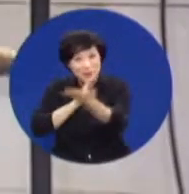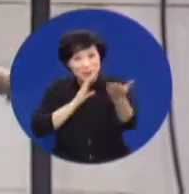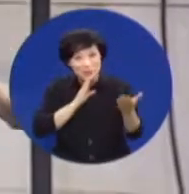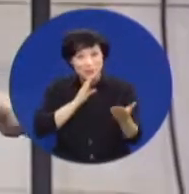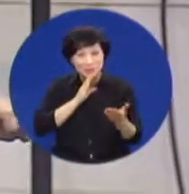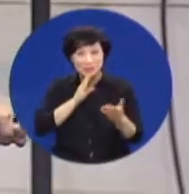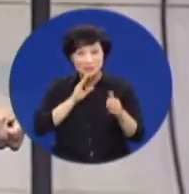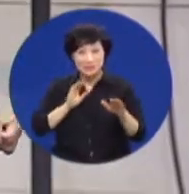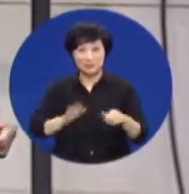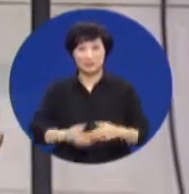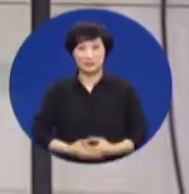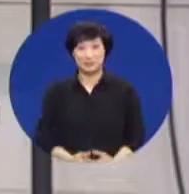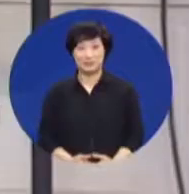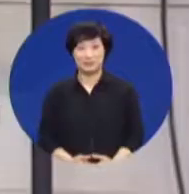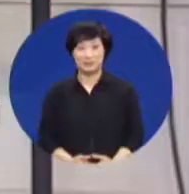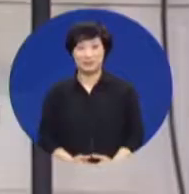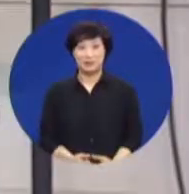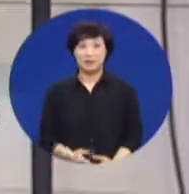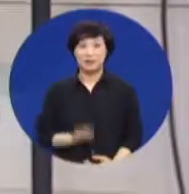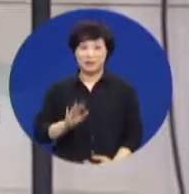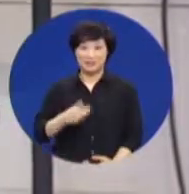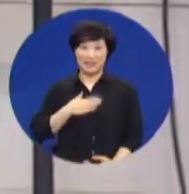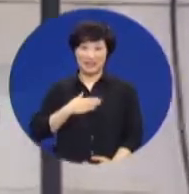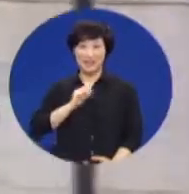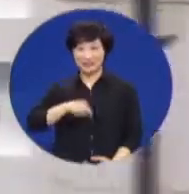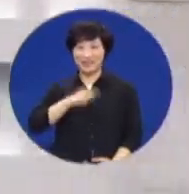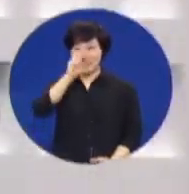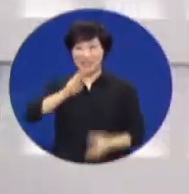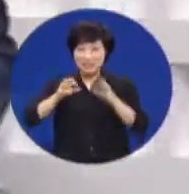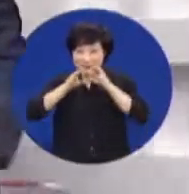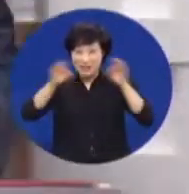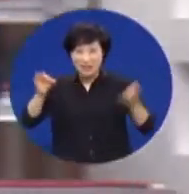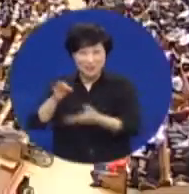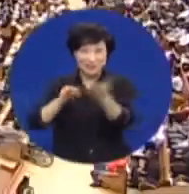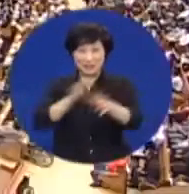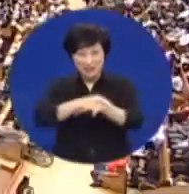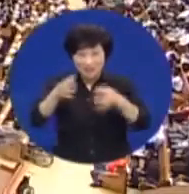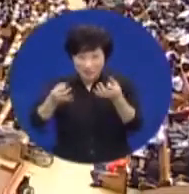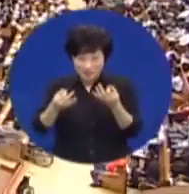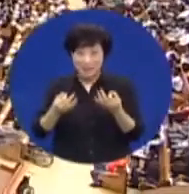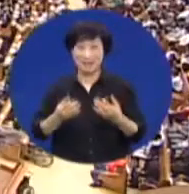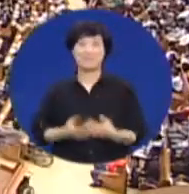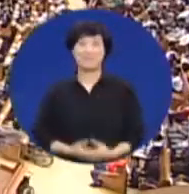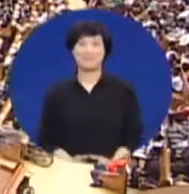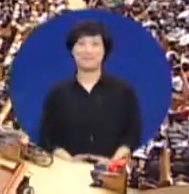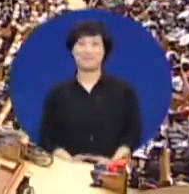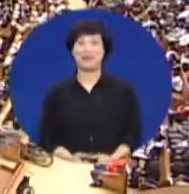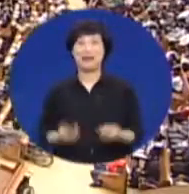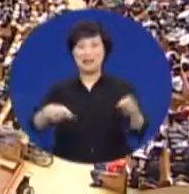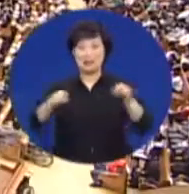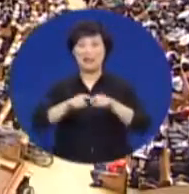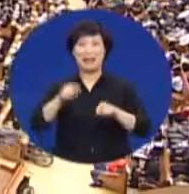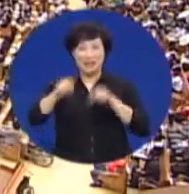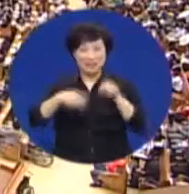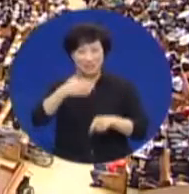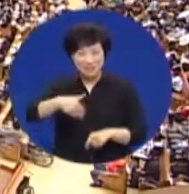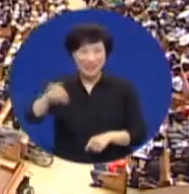살아야 되니까. 내가 독창 한번 어떻게 들어보세요. 자, 함께 갑시다,